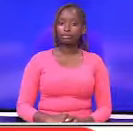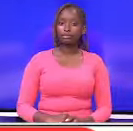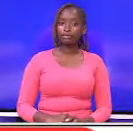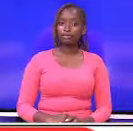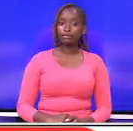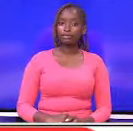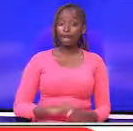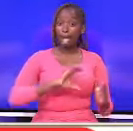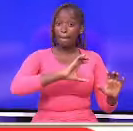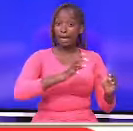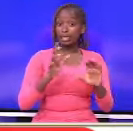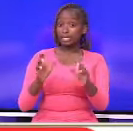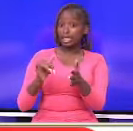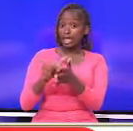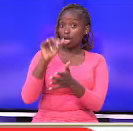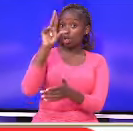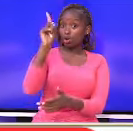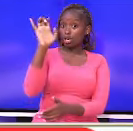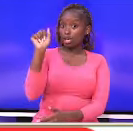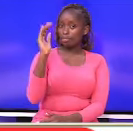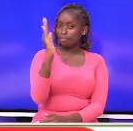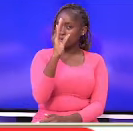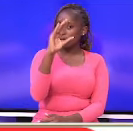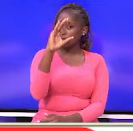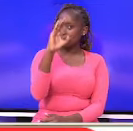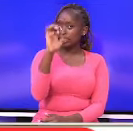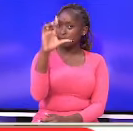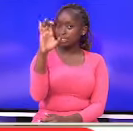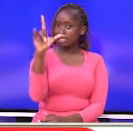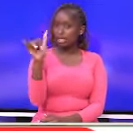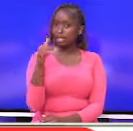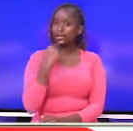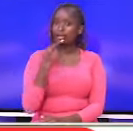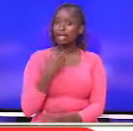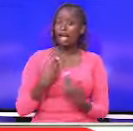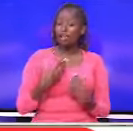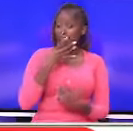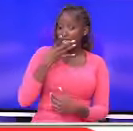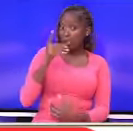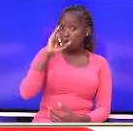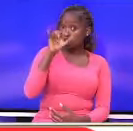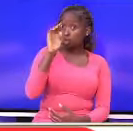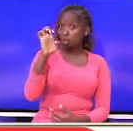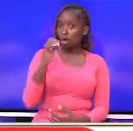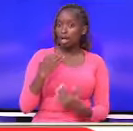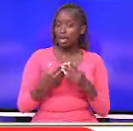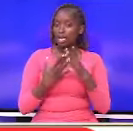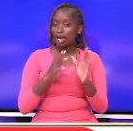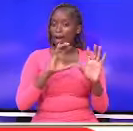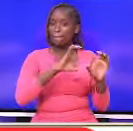Mwenyekiti wa chama hicho cha UDA Cecily Mbarire aidha alifafanua madai kuwa Joe Halande ni kiongozi wa chama hicho.